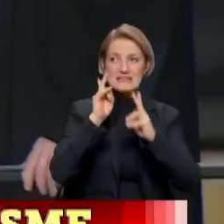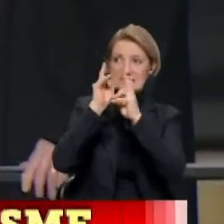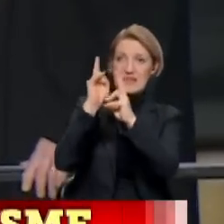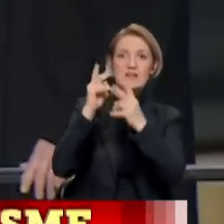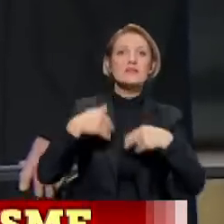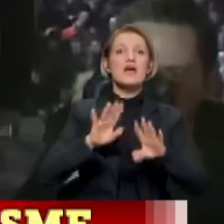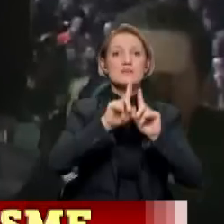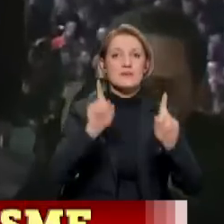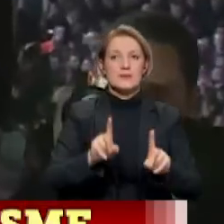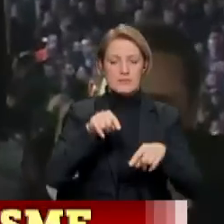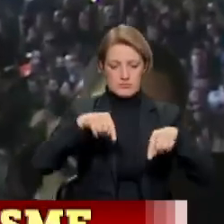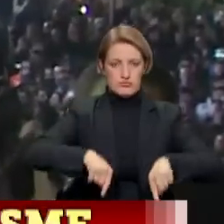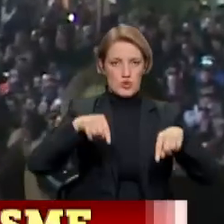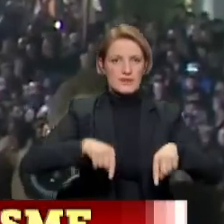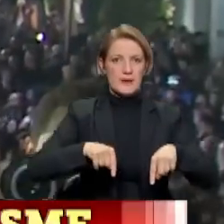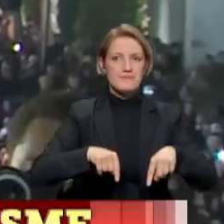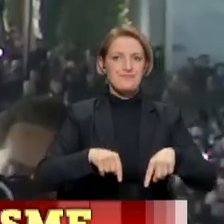mi? Burada